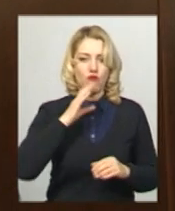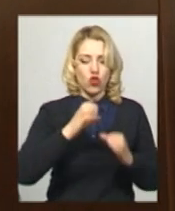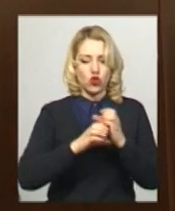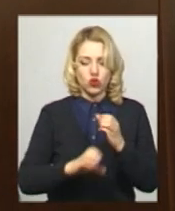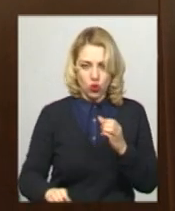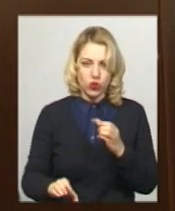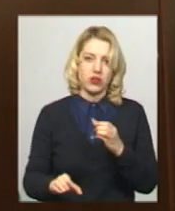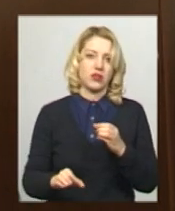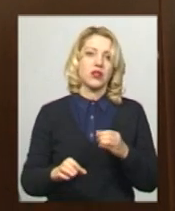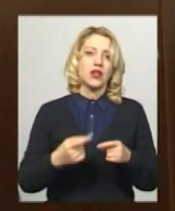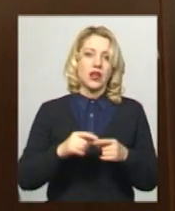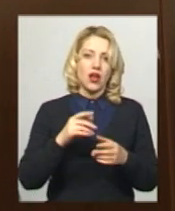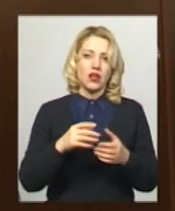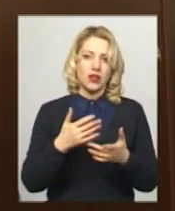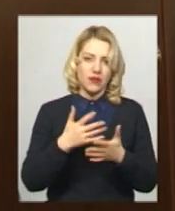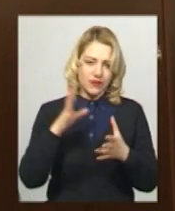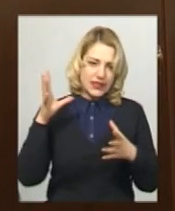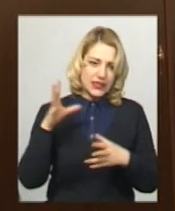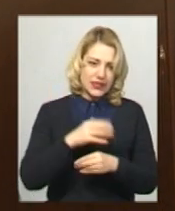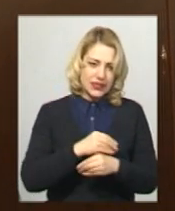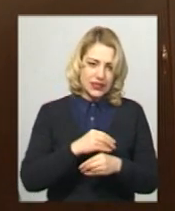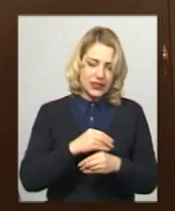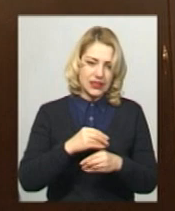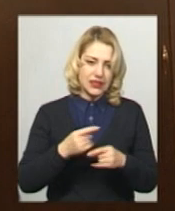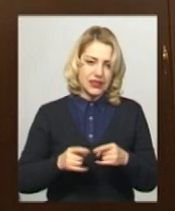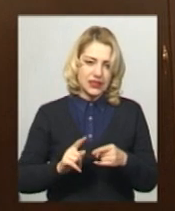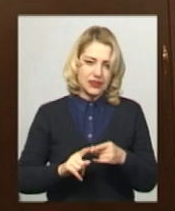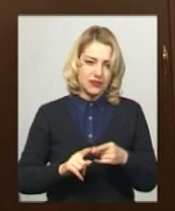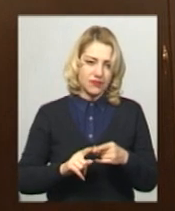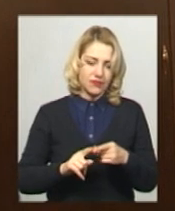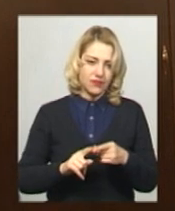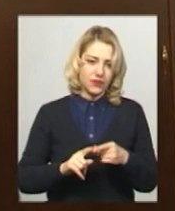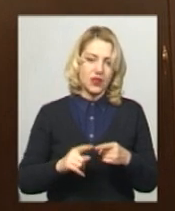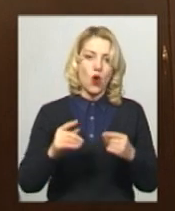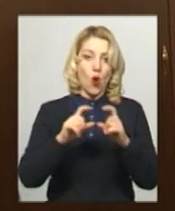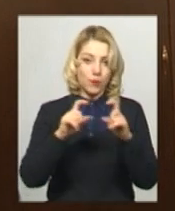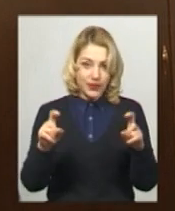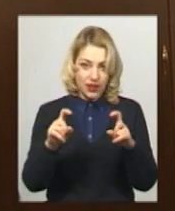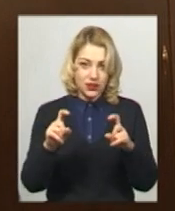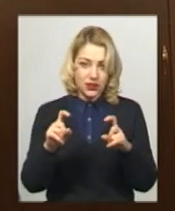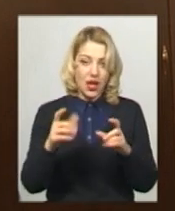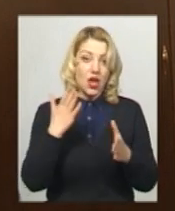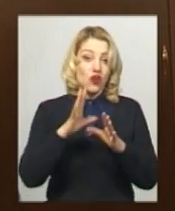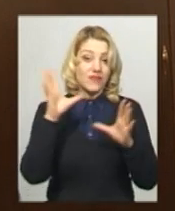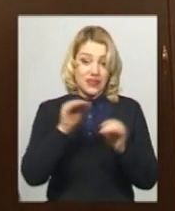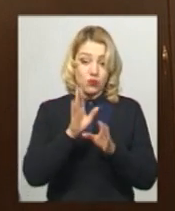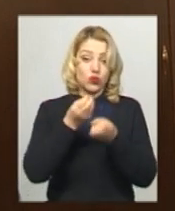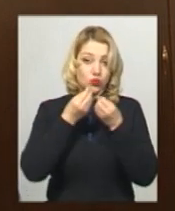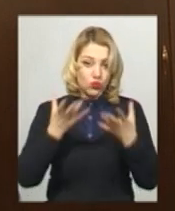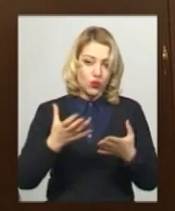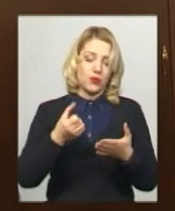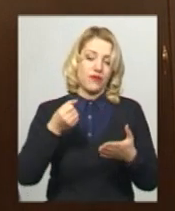водостоки, комунікації будуть робитися. І здатний об'єкт, якщо буде все добре, то в